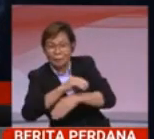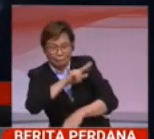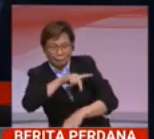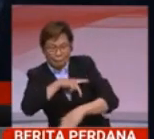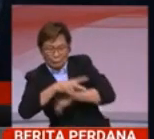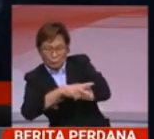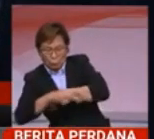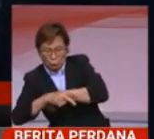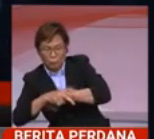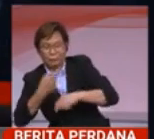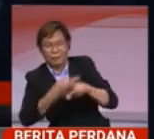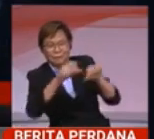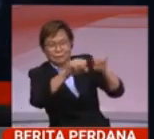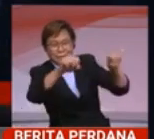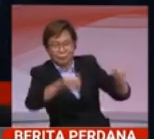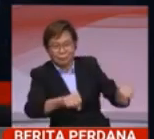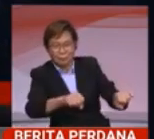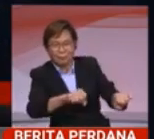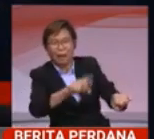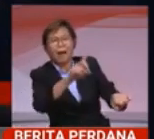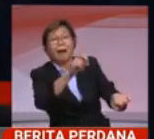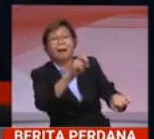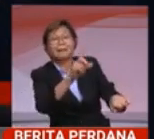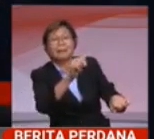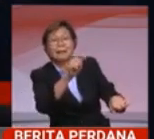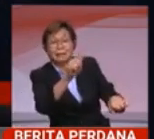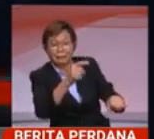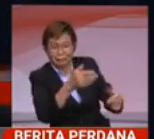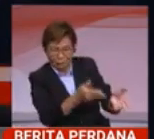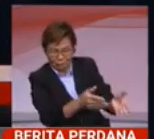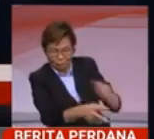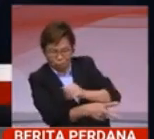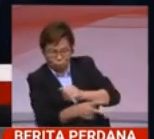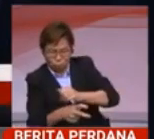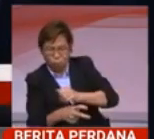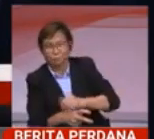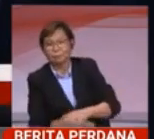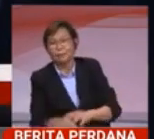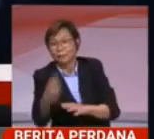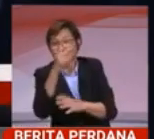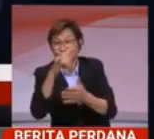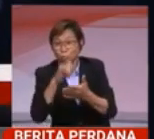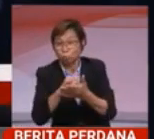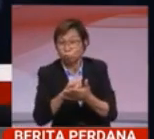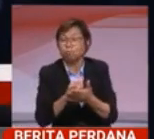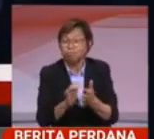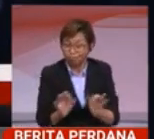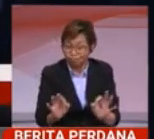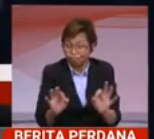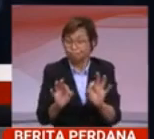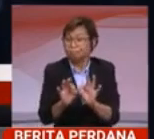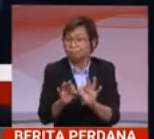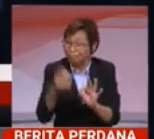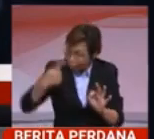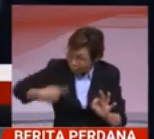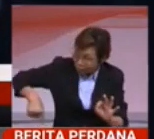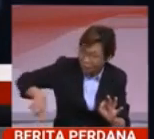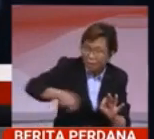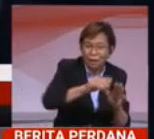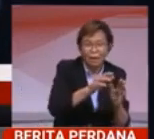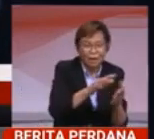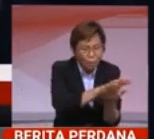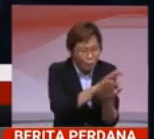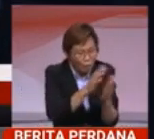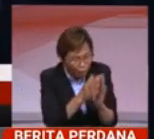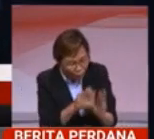peribadi dari sistem pengkalan data yang sedia ada. Justru adalah penting untuk kita merencana dan